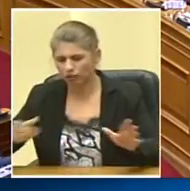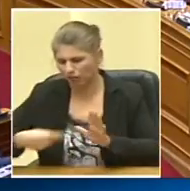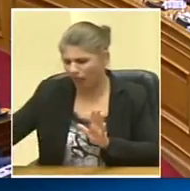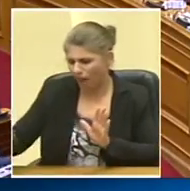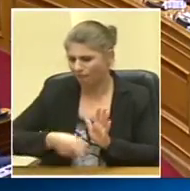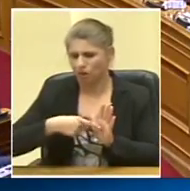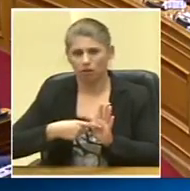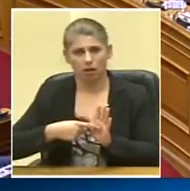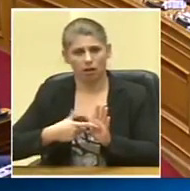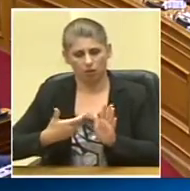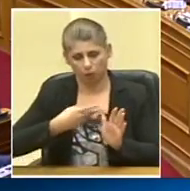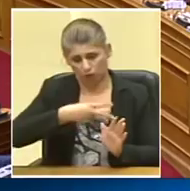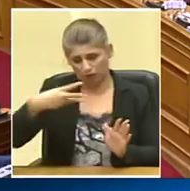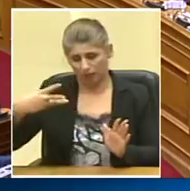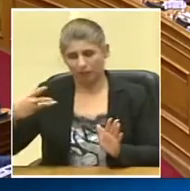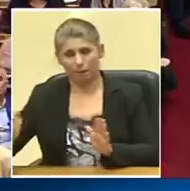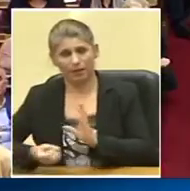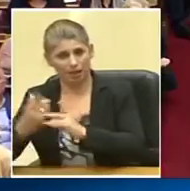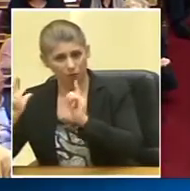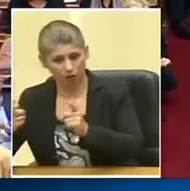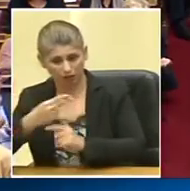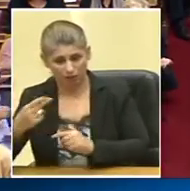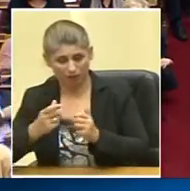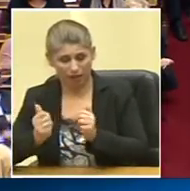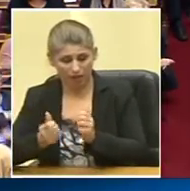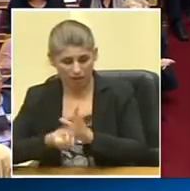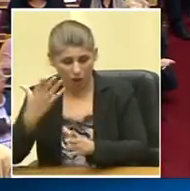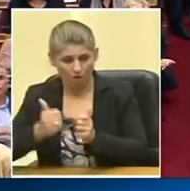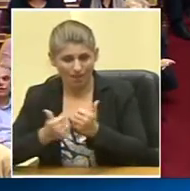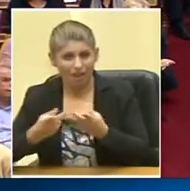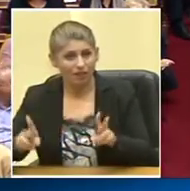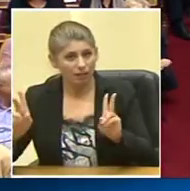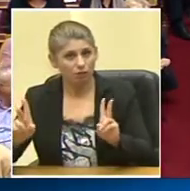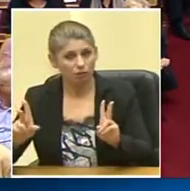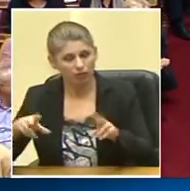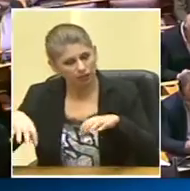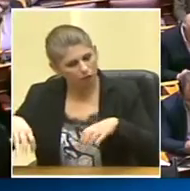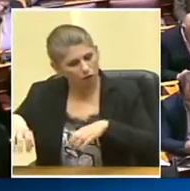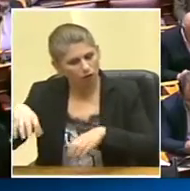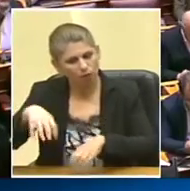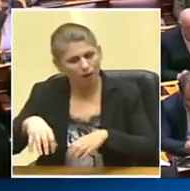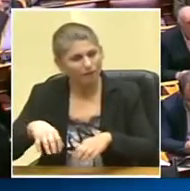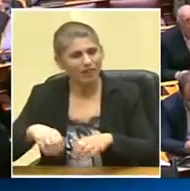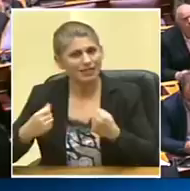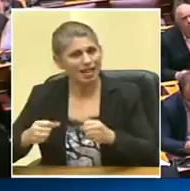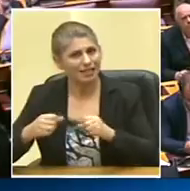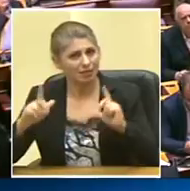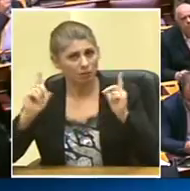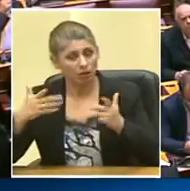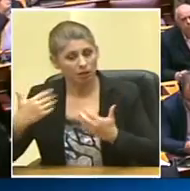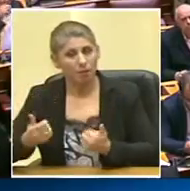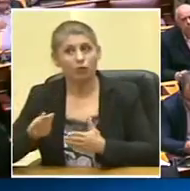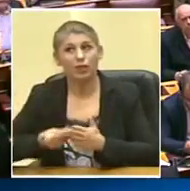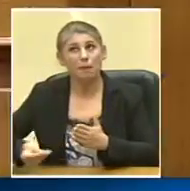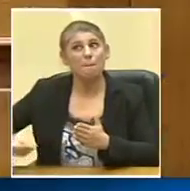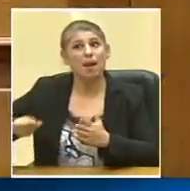Νέα Δημοκρατία στα θέματα του νεοφιλελευθερισμού και σε πλευρές της άσκησης δημοκρατίας. Υπάρχουν υπερώρημα